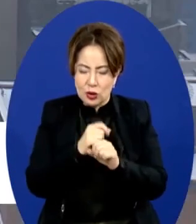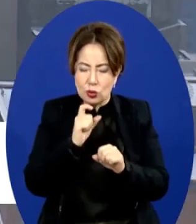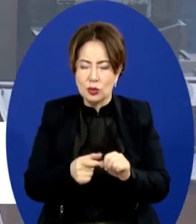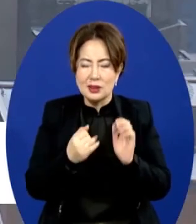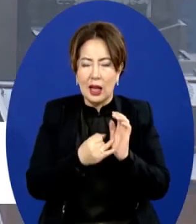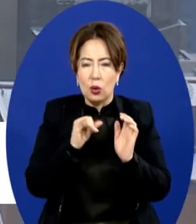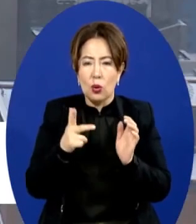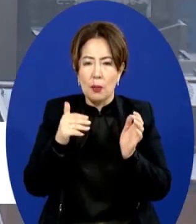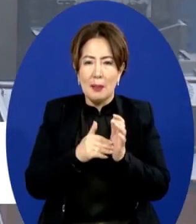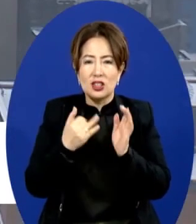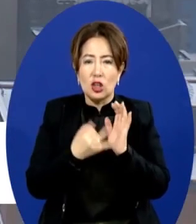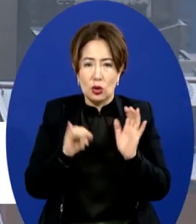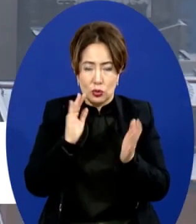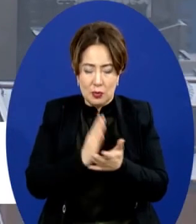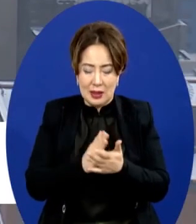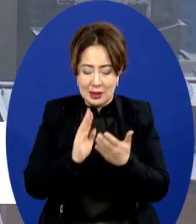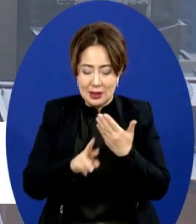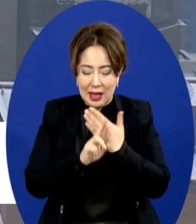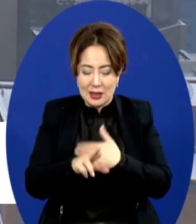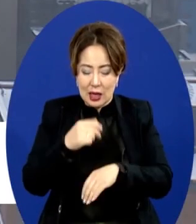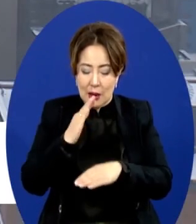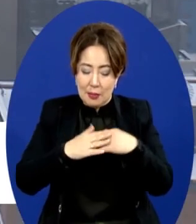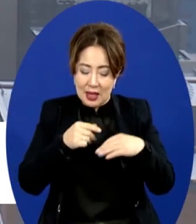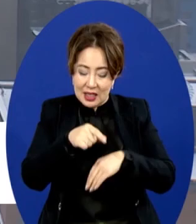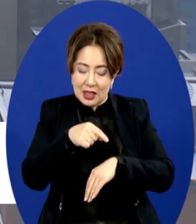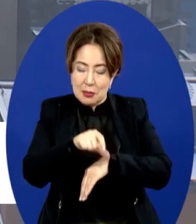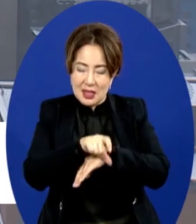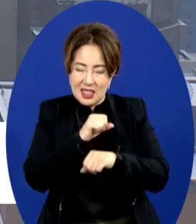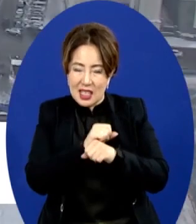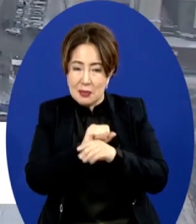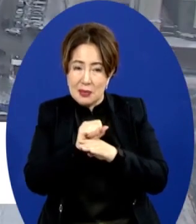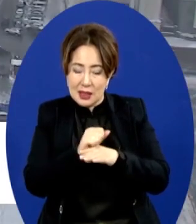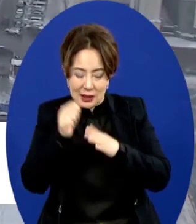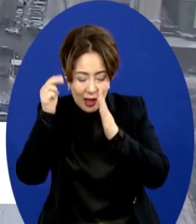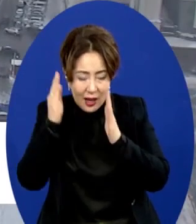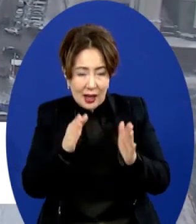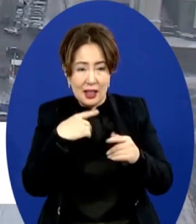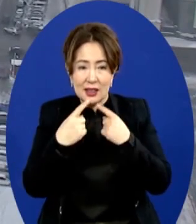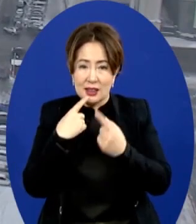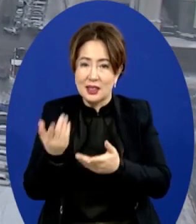Цаашдаа дотооддоо барилгын мэрэгжсэн ажилтнуудыг бэлтгэхэд салбарын яамнаас төлхөө анхаарна гэлээ.